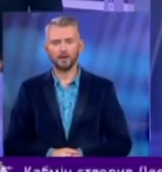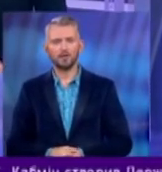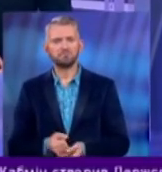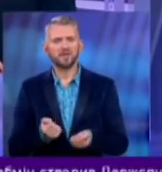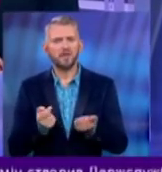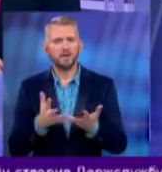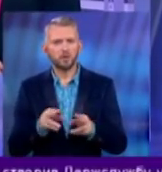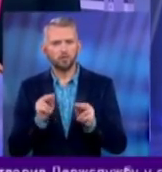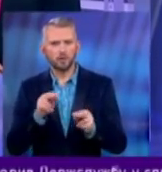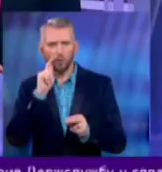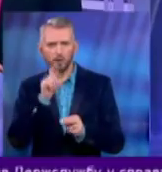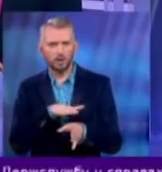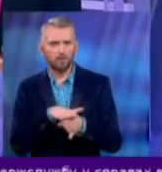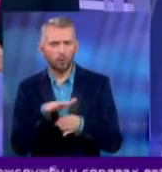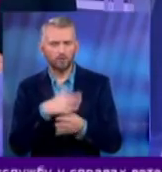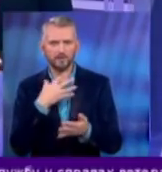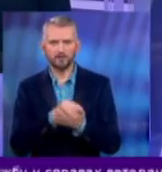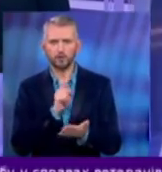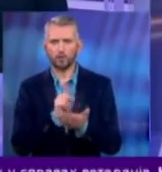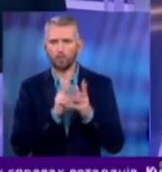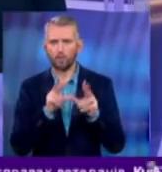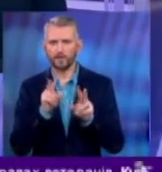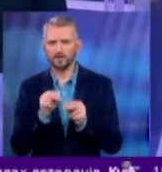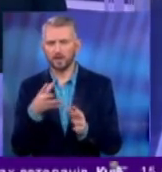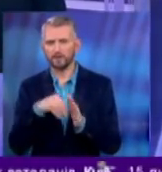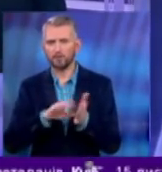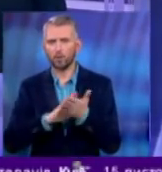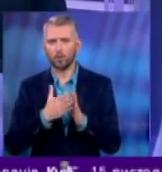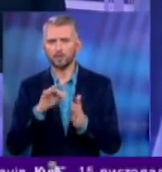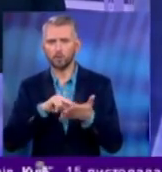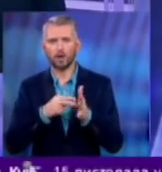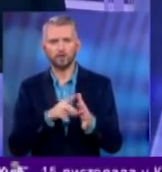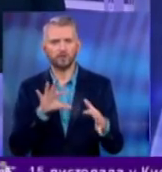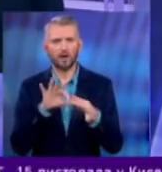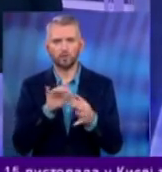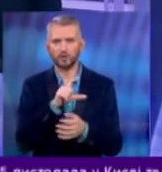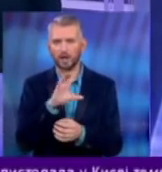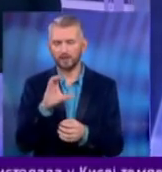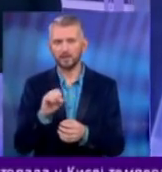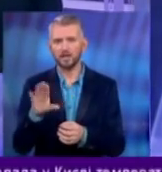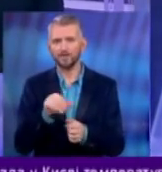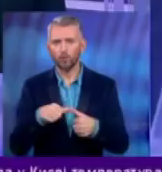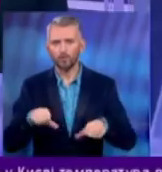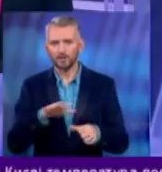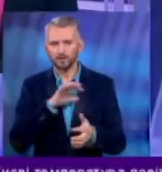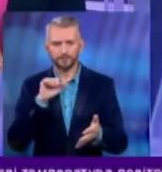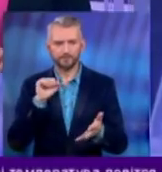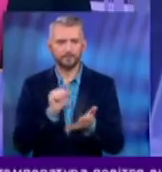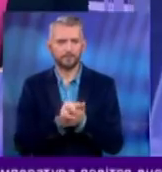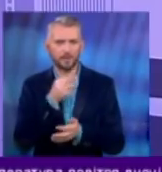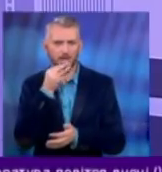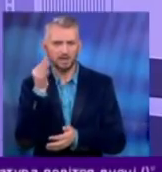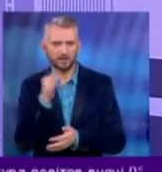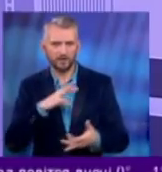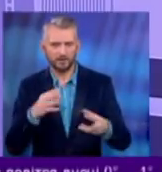Наскільки сумлінно Україна виконувала свої зобов'язання в рамках угоди про асоціацію з ЄС? Єврокомісія опублікувала відповідний звіт.